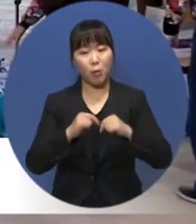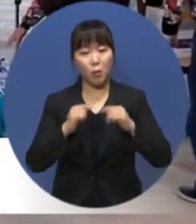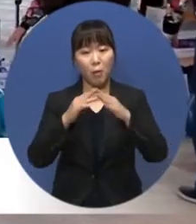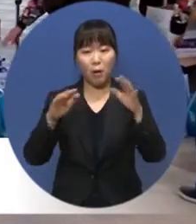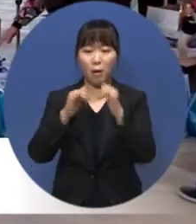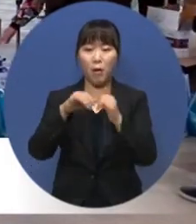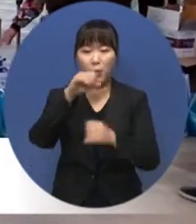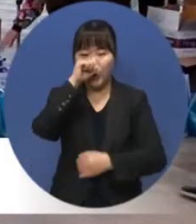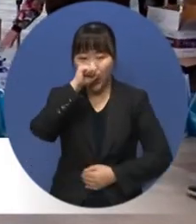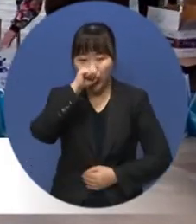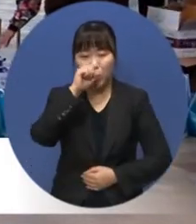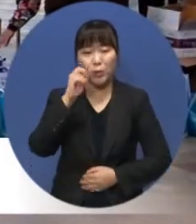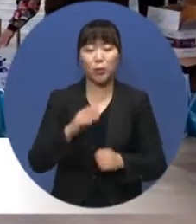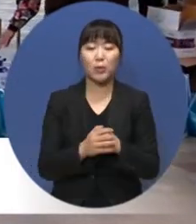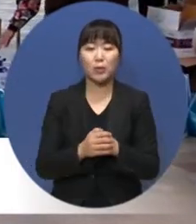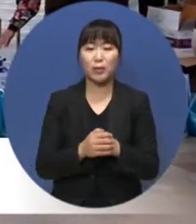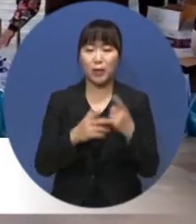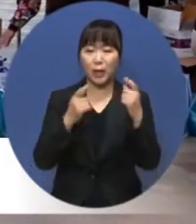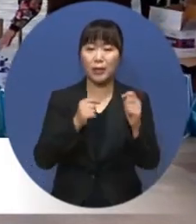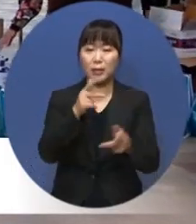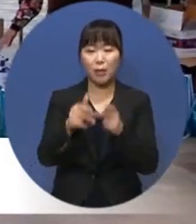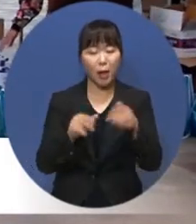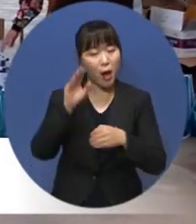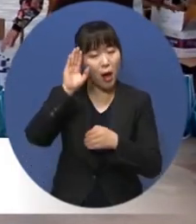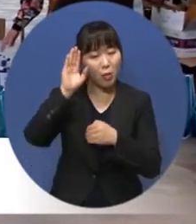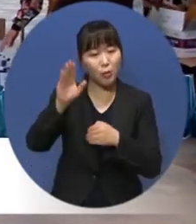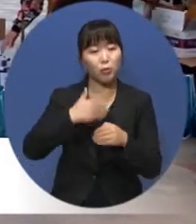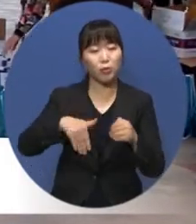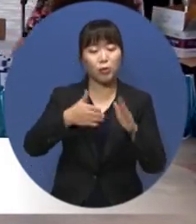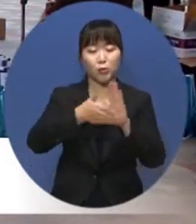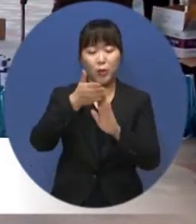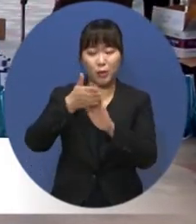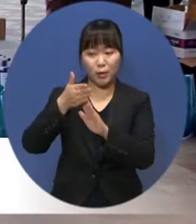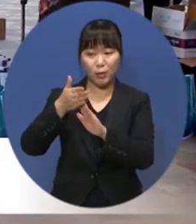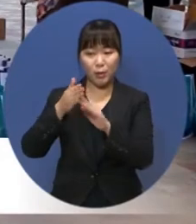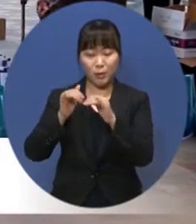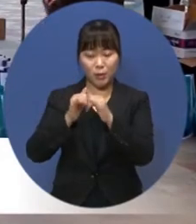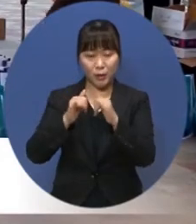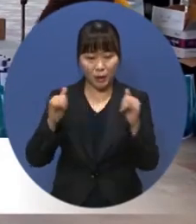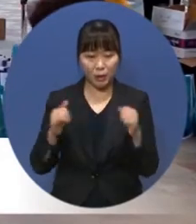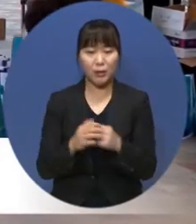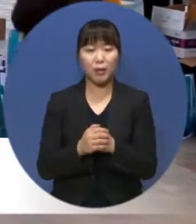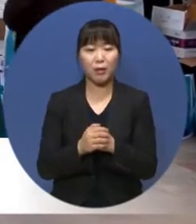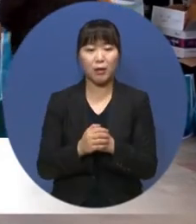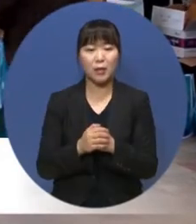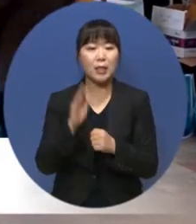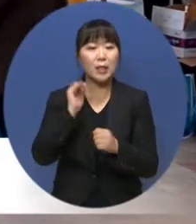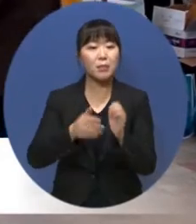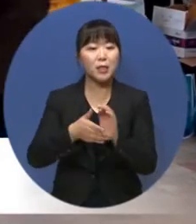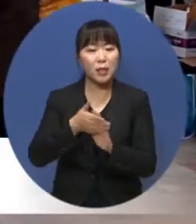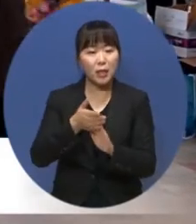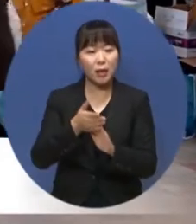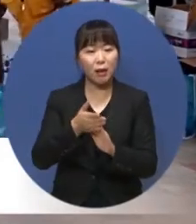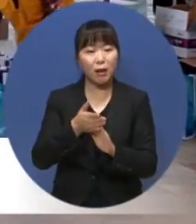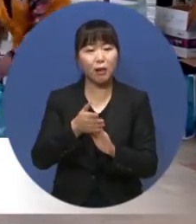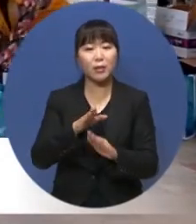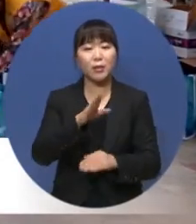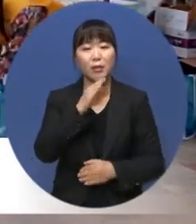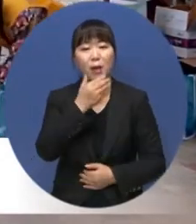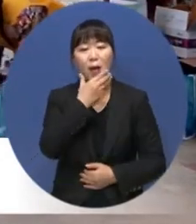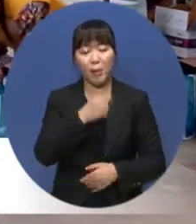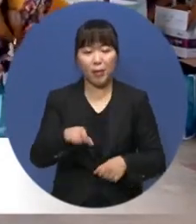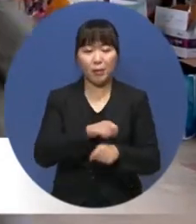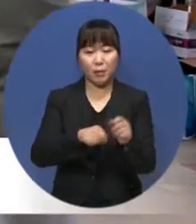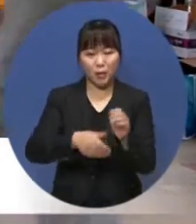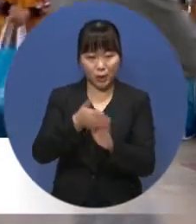좋아하시고 우리가 이 사업이 앞으로 우리 주민들에게 그리고 우리 의정부시가 정말